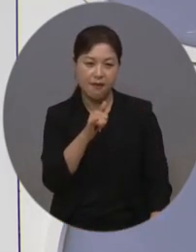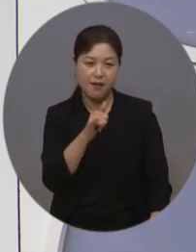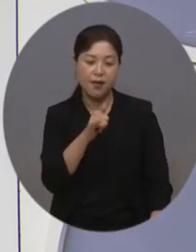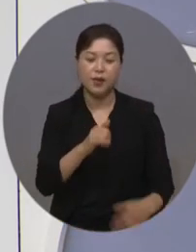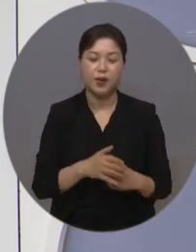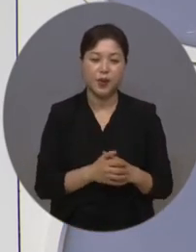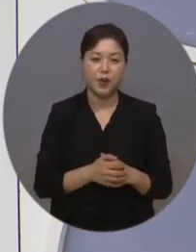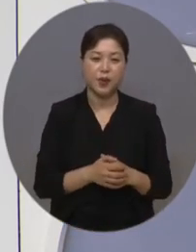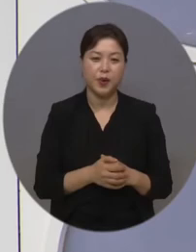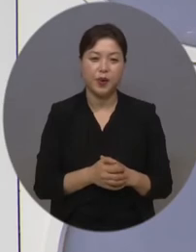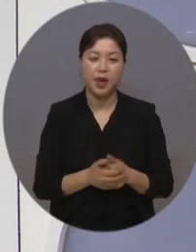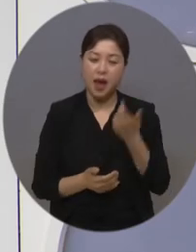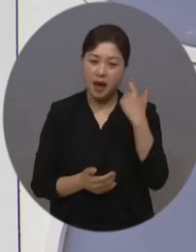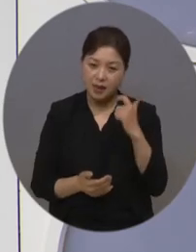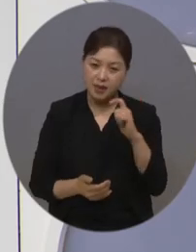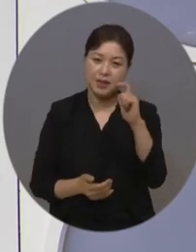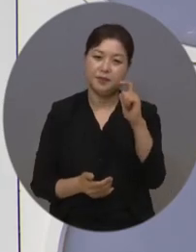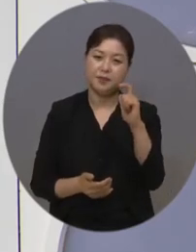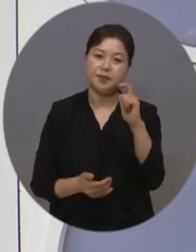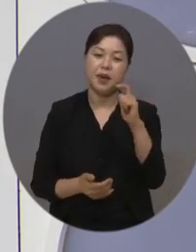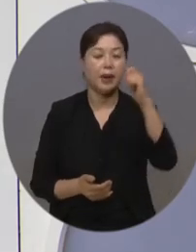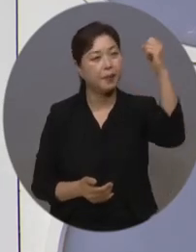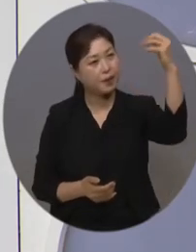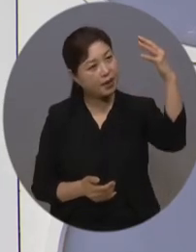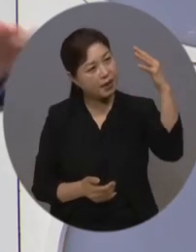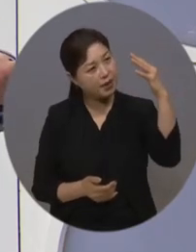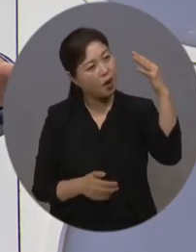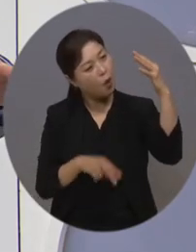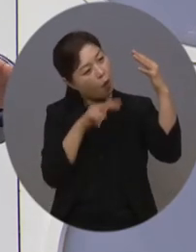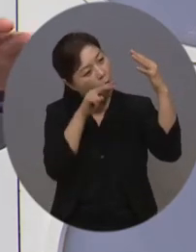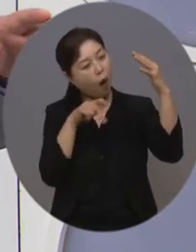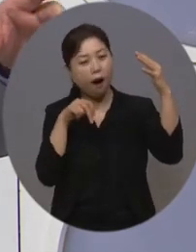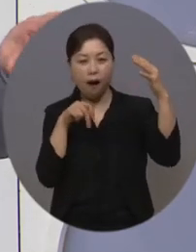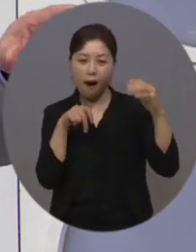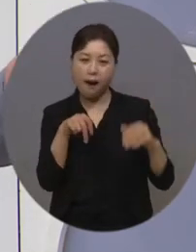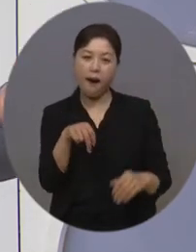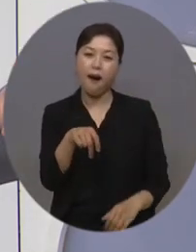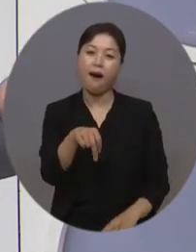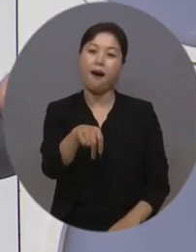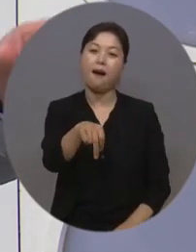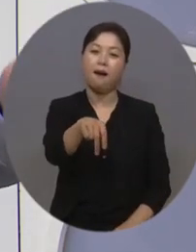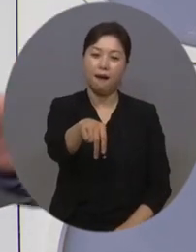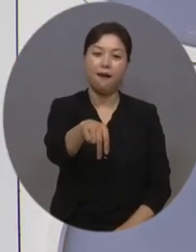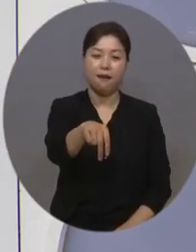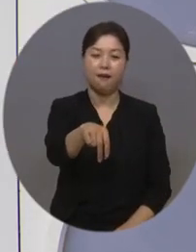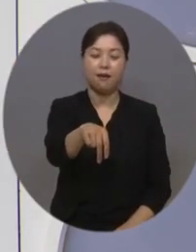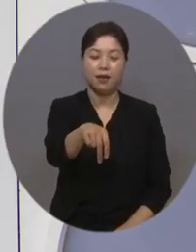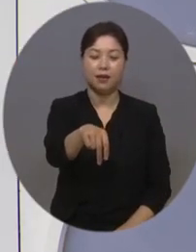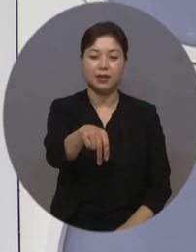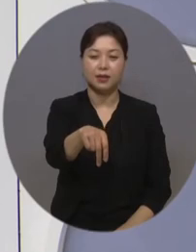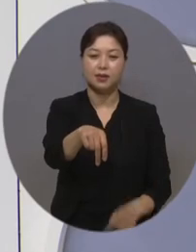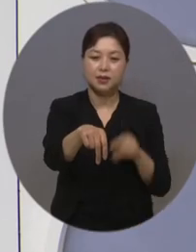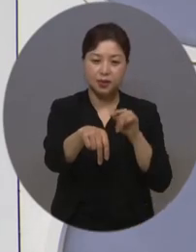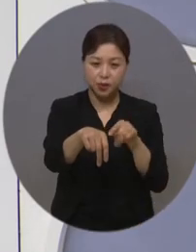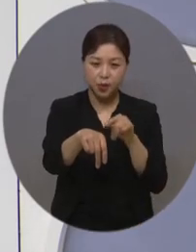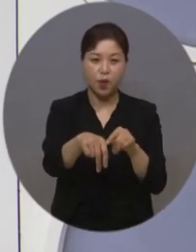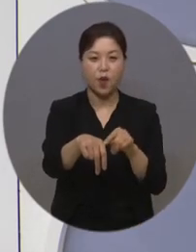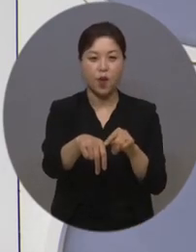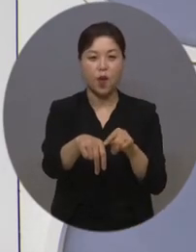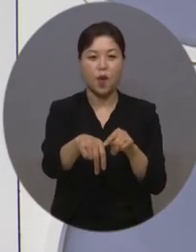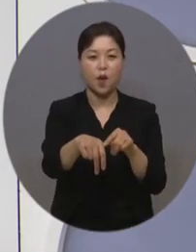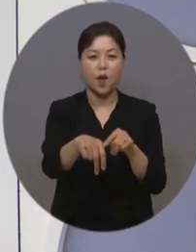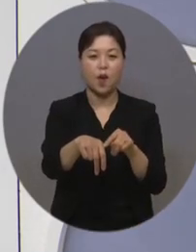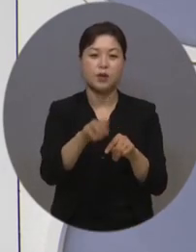우리가 아침 햇볕을 보면서 참 신선하게 이렇게 아침 햇볕을 보고 걷는 것, 그것도 또